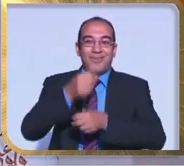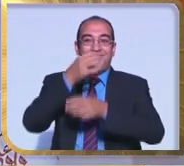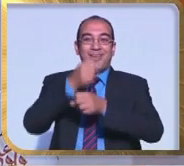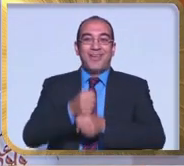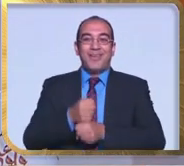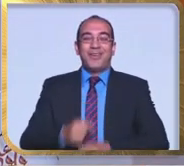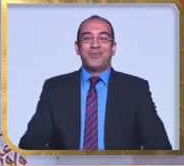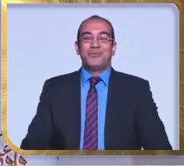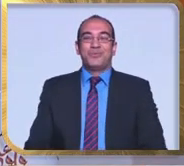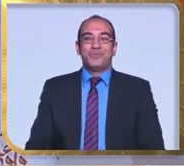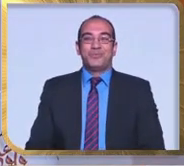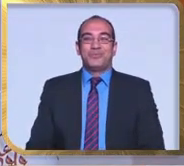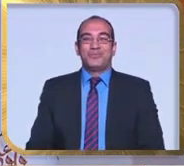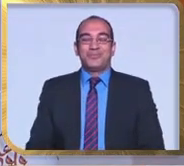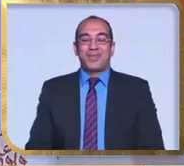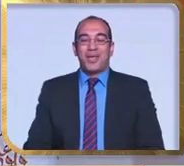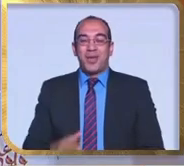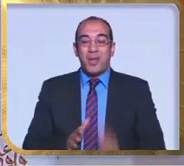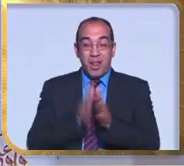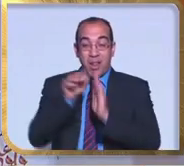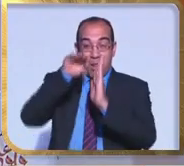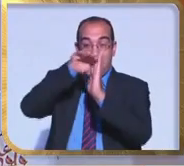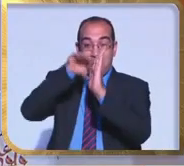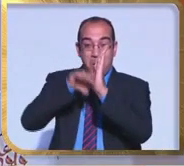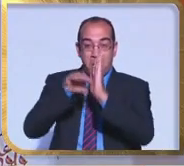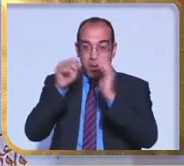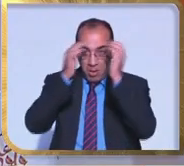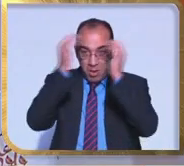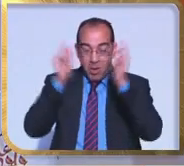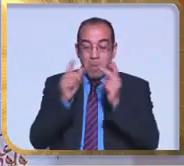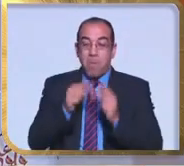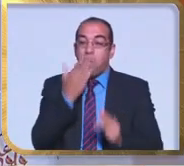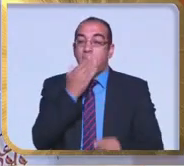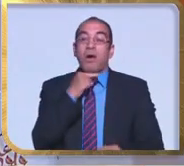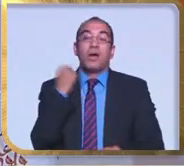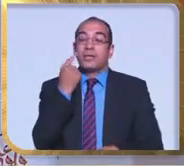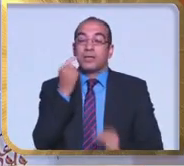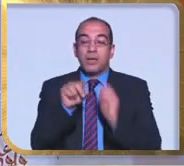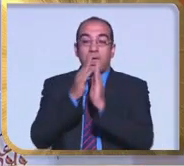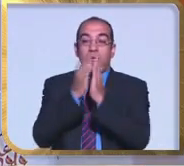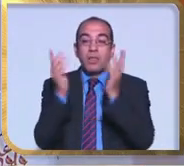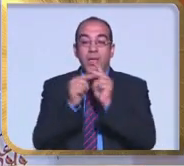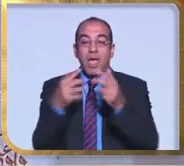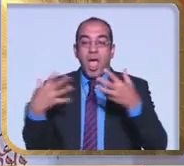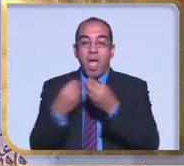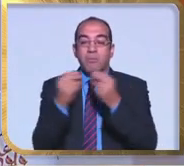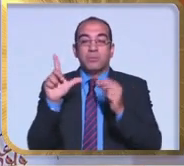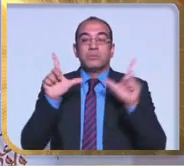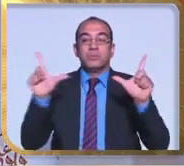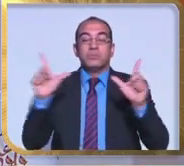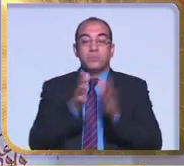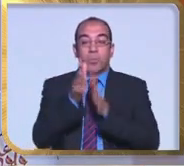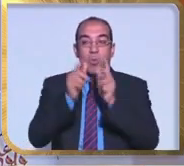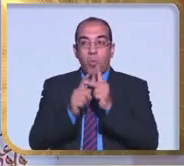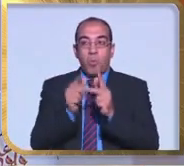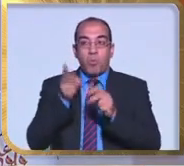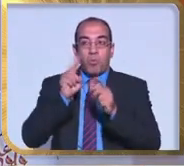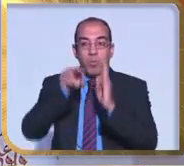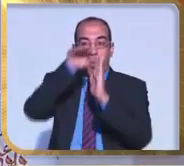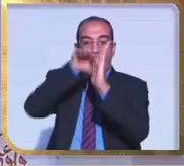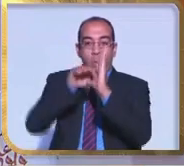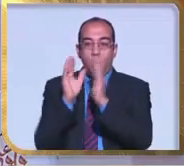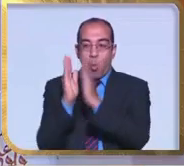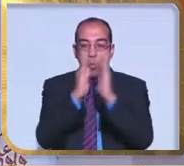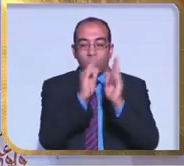اللهم آمين. لقد رتب الإمام البخاري كتابه الجامع الصحيح إلى كتب،